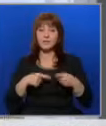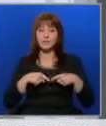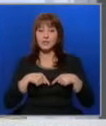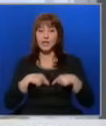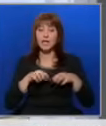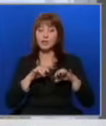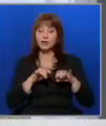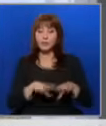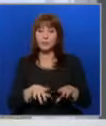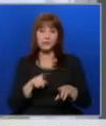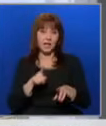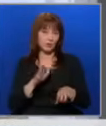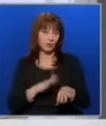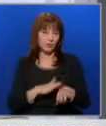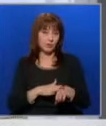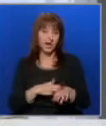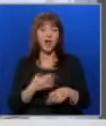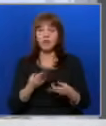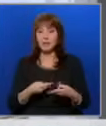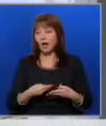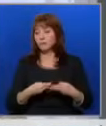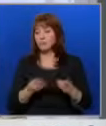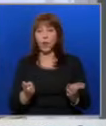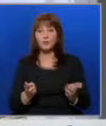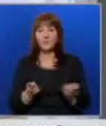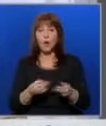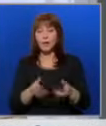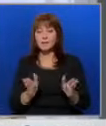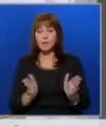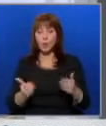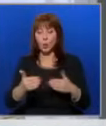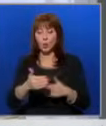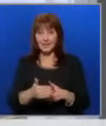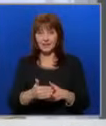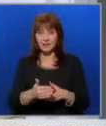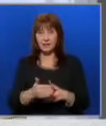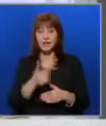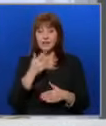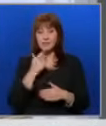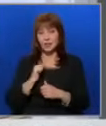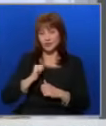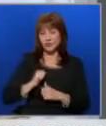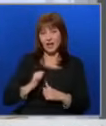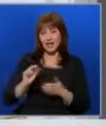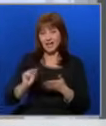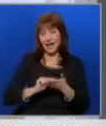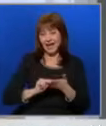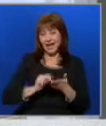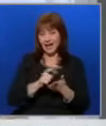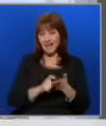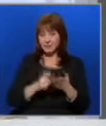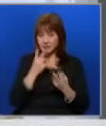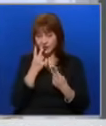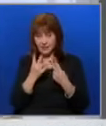като доказателствено искане, да отвориме най-малкото кутиите или чувалите с разписки, за да видим дали има такива,